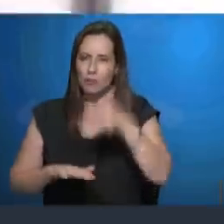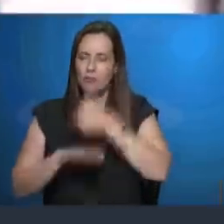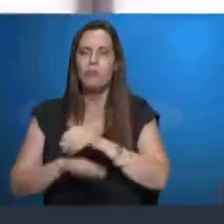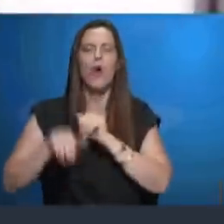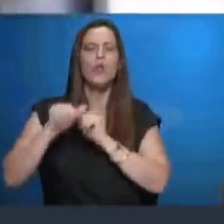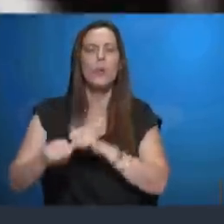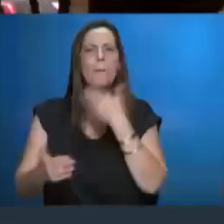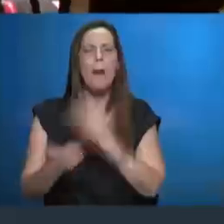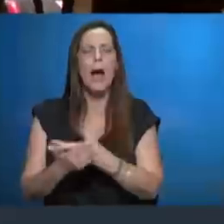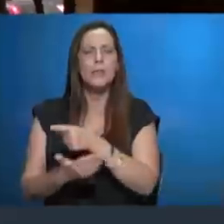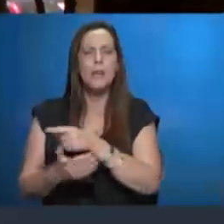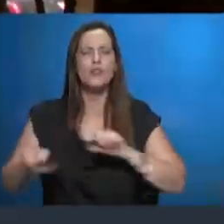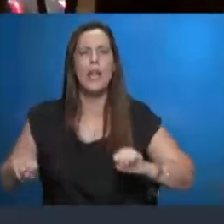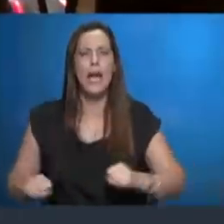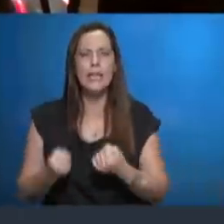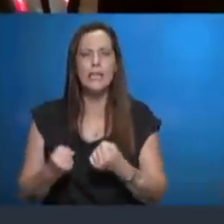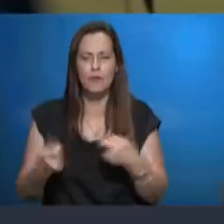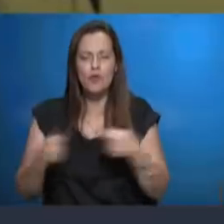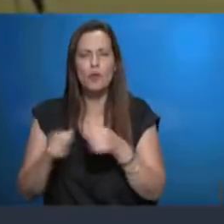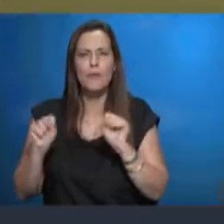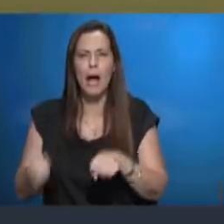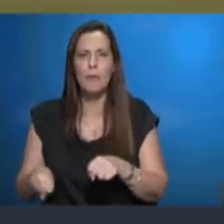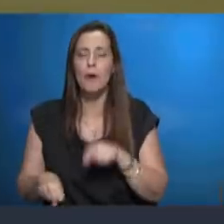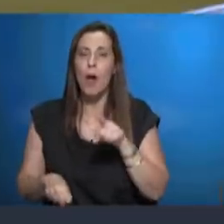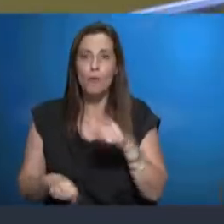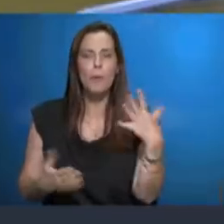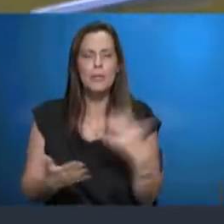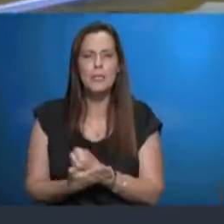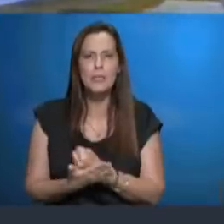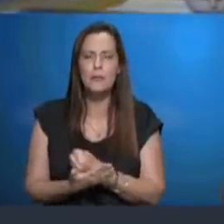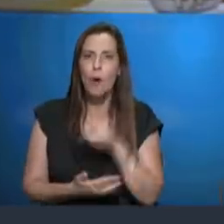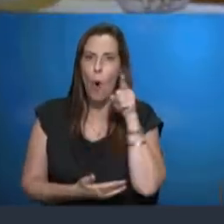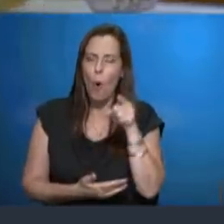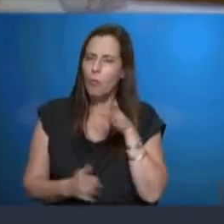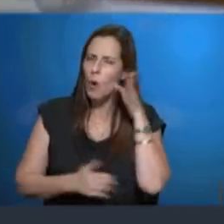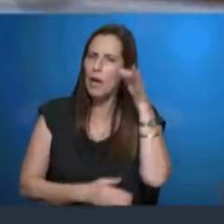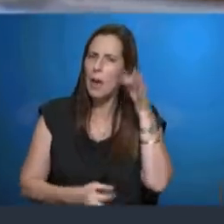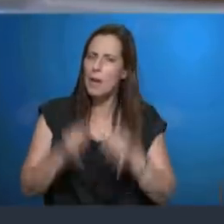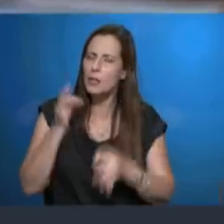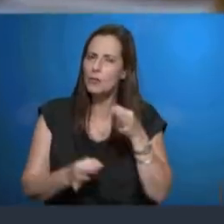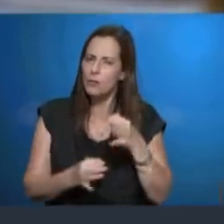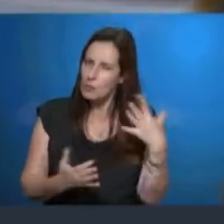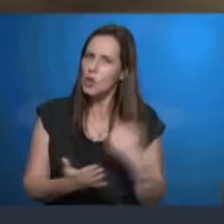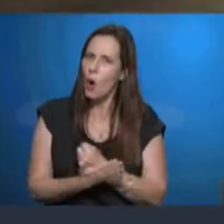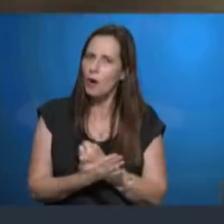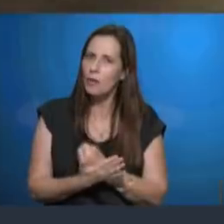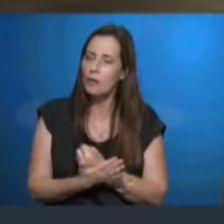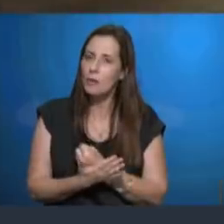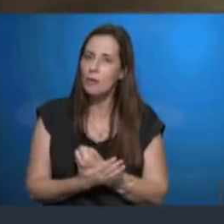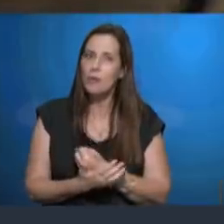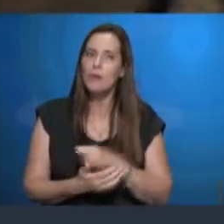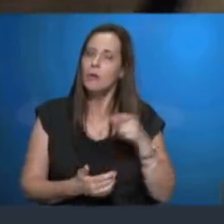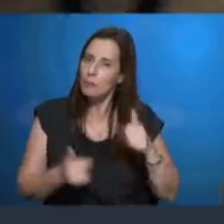בעד ההצעה של היזם חקיקת ושותפו הקבלן, והוא מנצח. פלח הולך לבית המשפט המחוזי וזוכה. היריבים